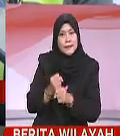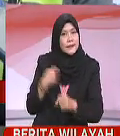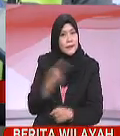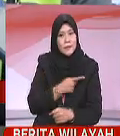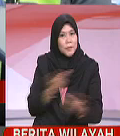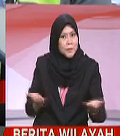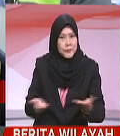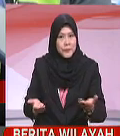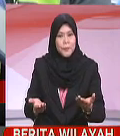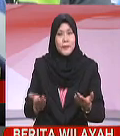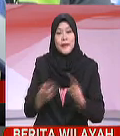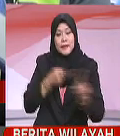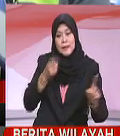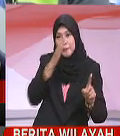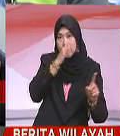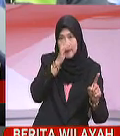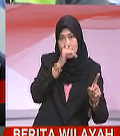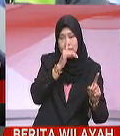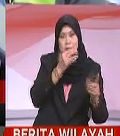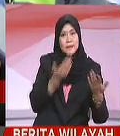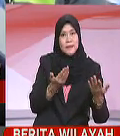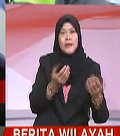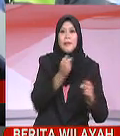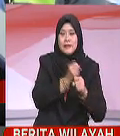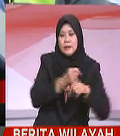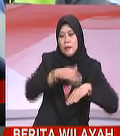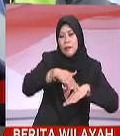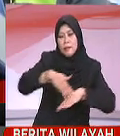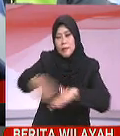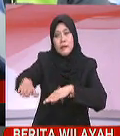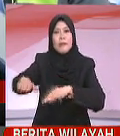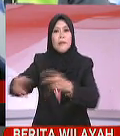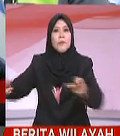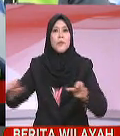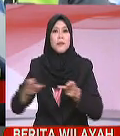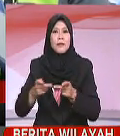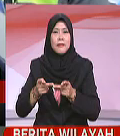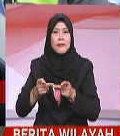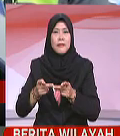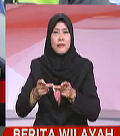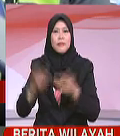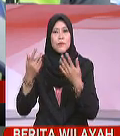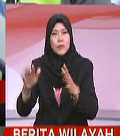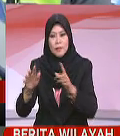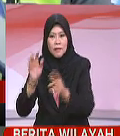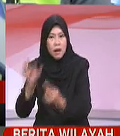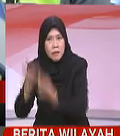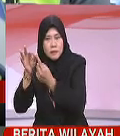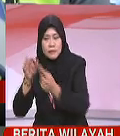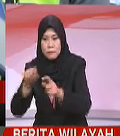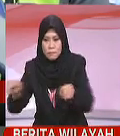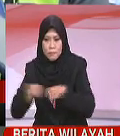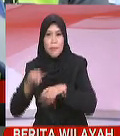misi bantuan ini daripada Menteri Melaka, tugas kita adalah untuk menghantar di kawasan atau di tempat yang telah dikhususkan.